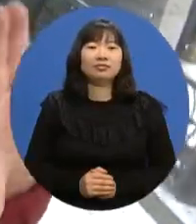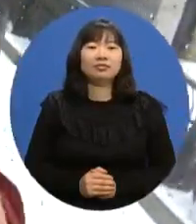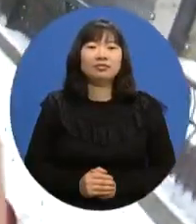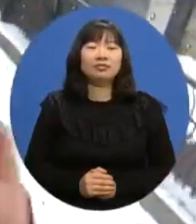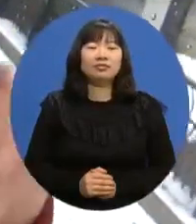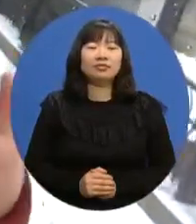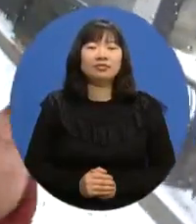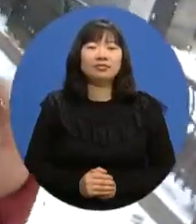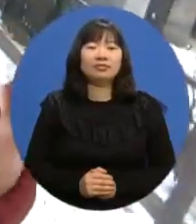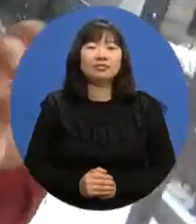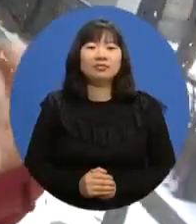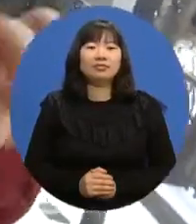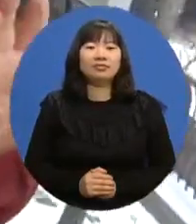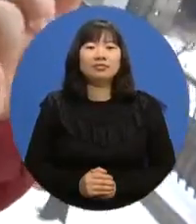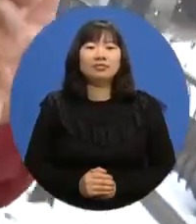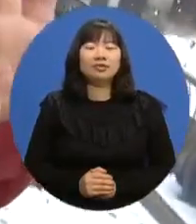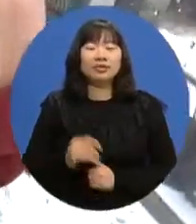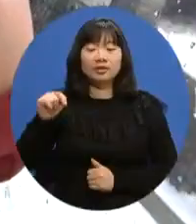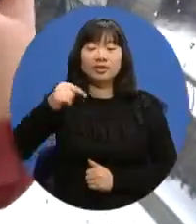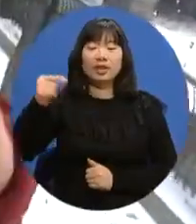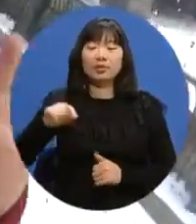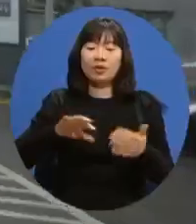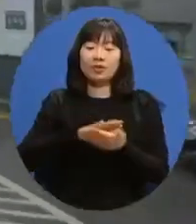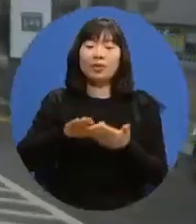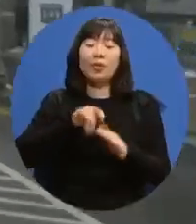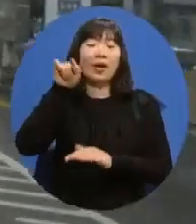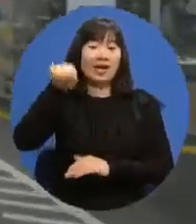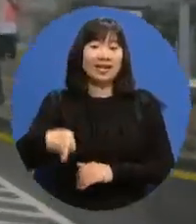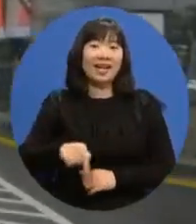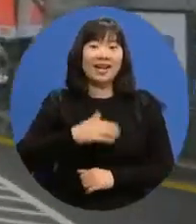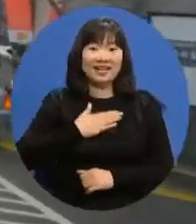우리 간다. 다음에 놀러 갈게.